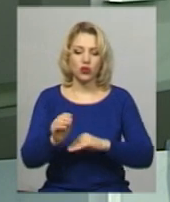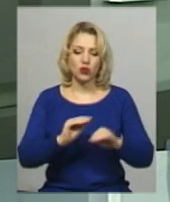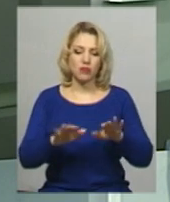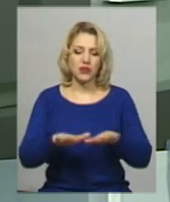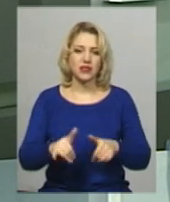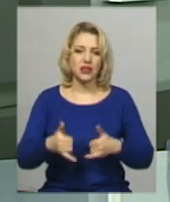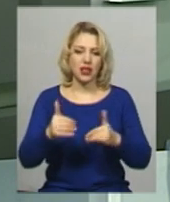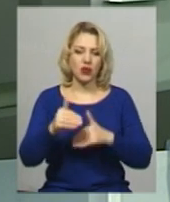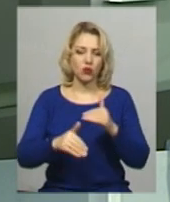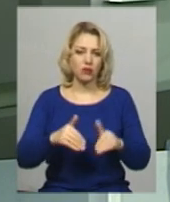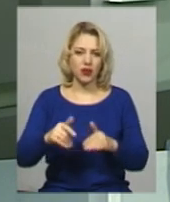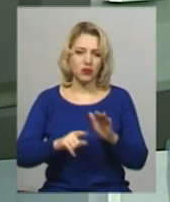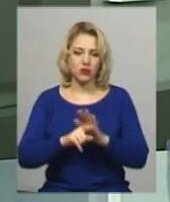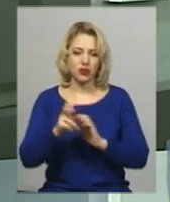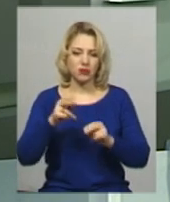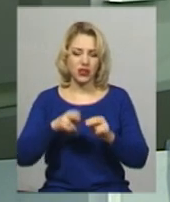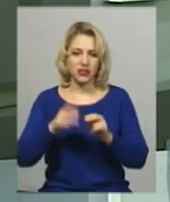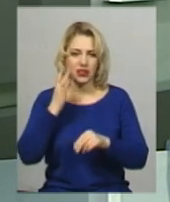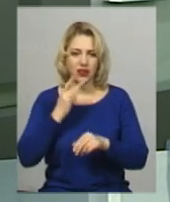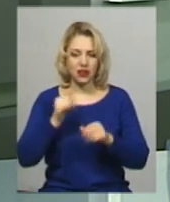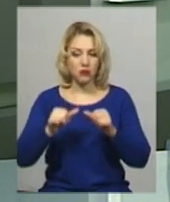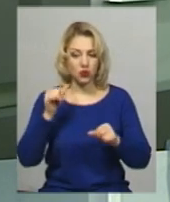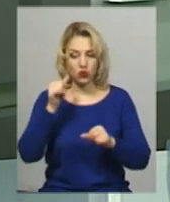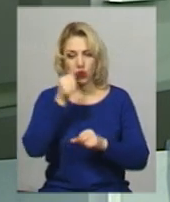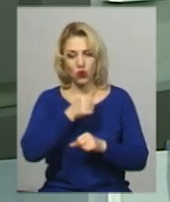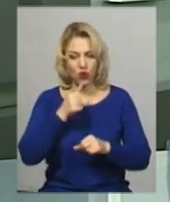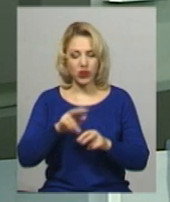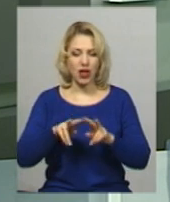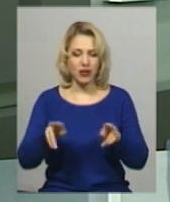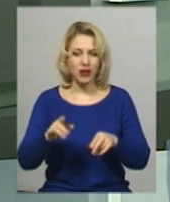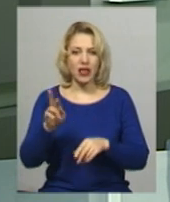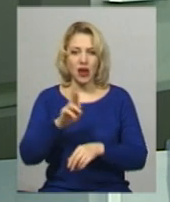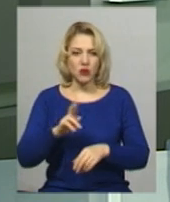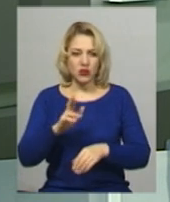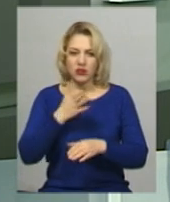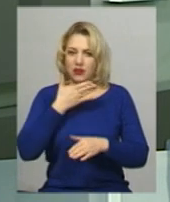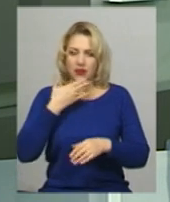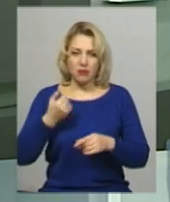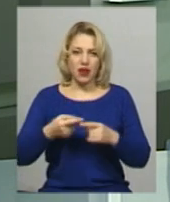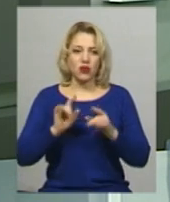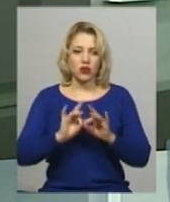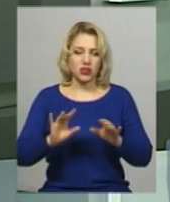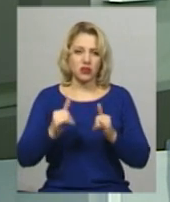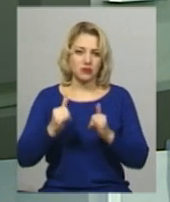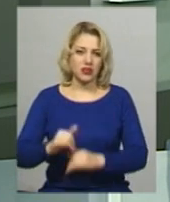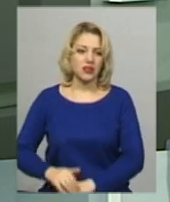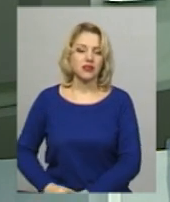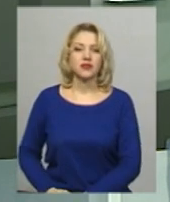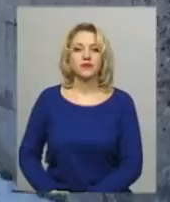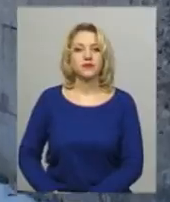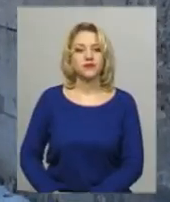для купання розпочали наприкінці літа минулого року. І аналогів у Ярмолинецькому районі немає. Подробиці у сюжеті Лесі